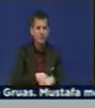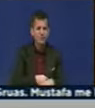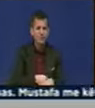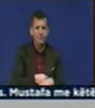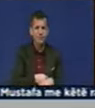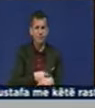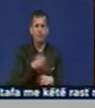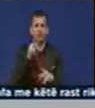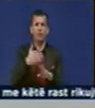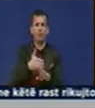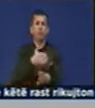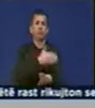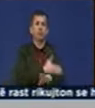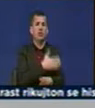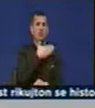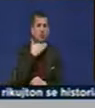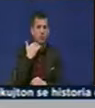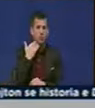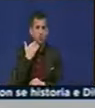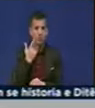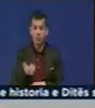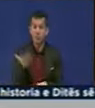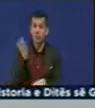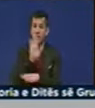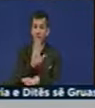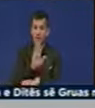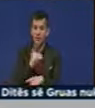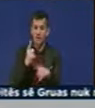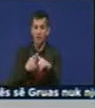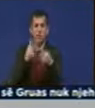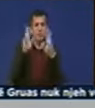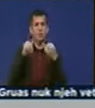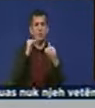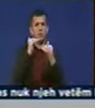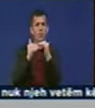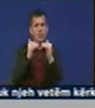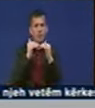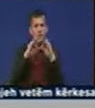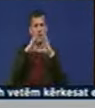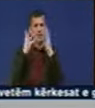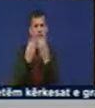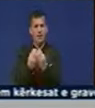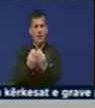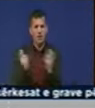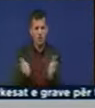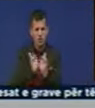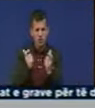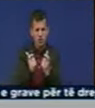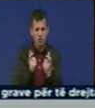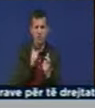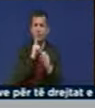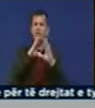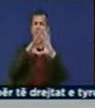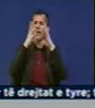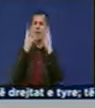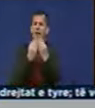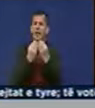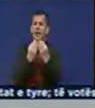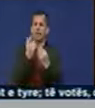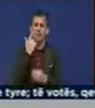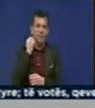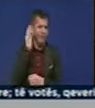jemi larg trajtimit, përfaqësimit ose mundësive të barabarta në shoqëri për të gjithë pa dallim